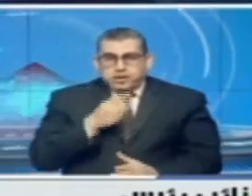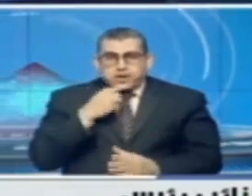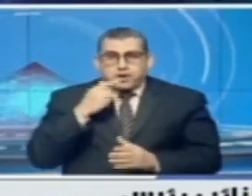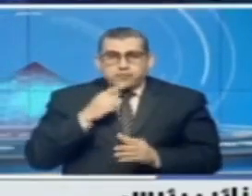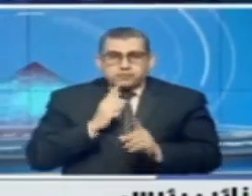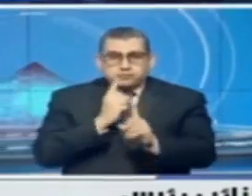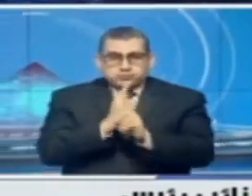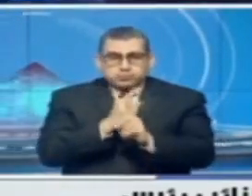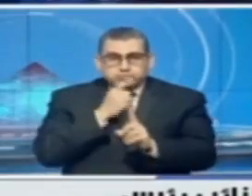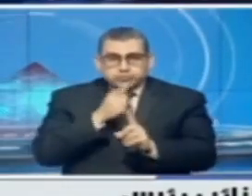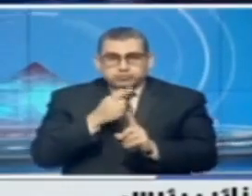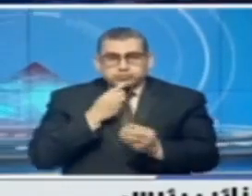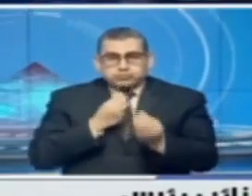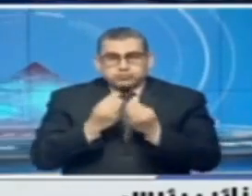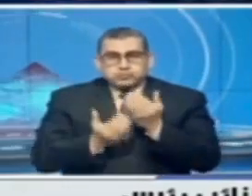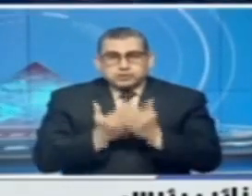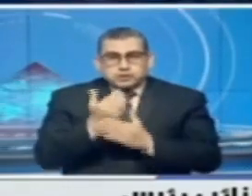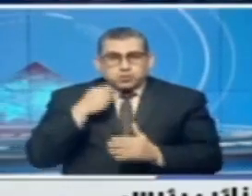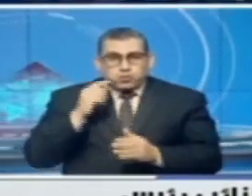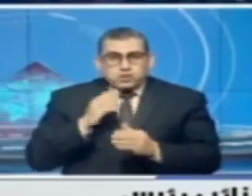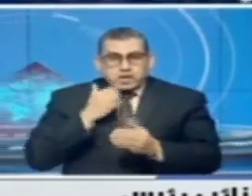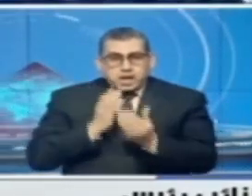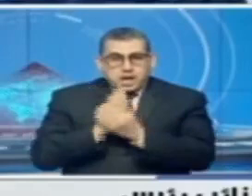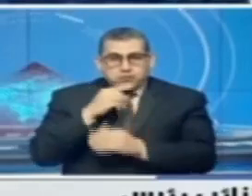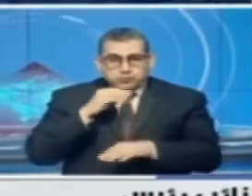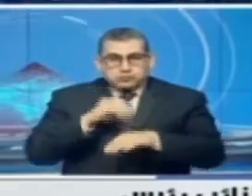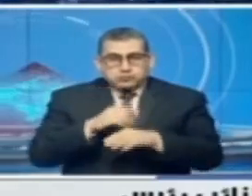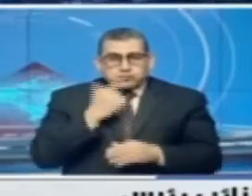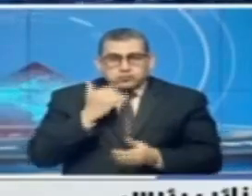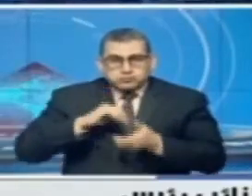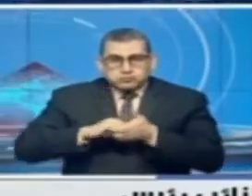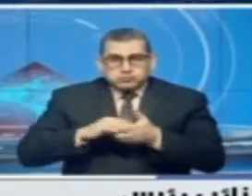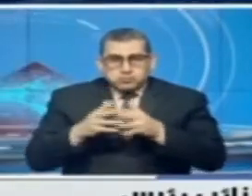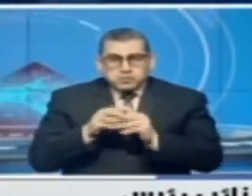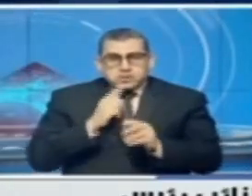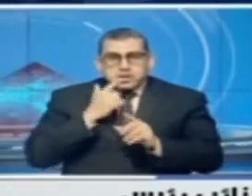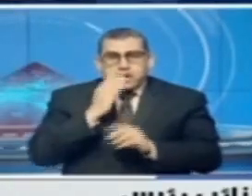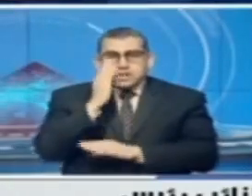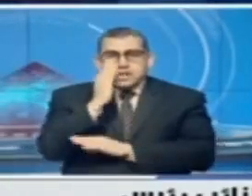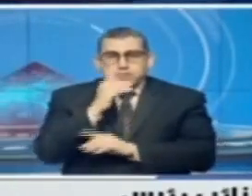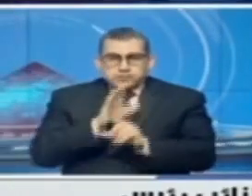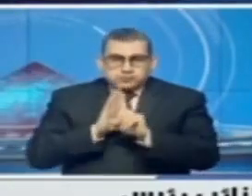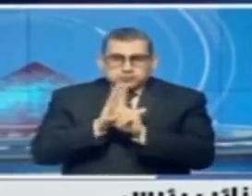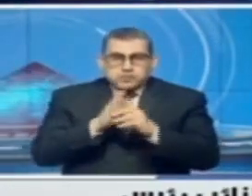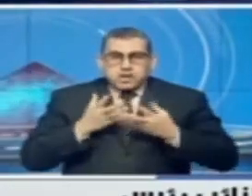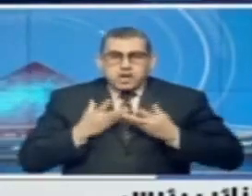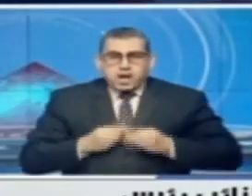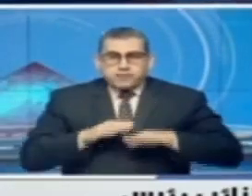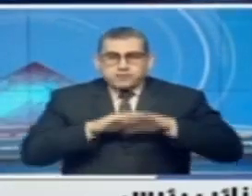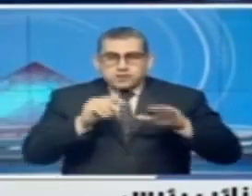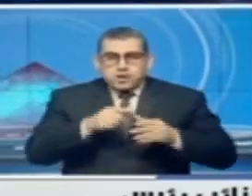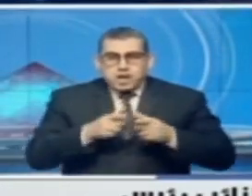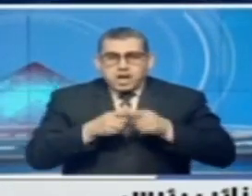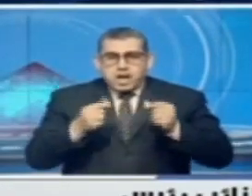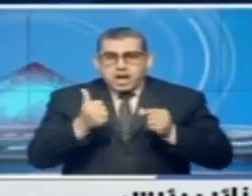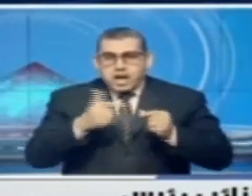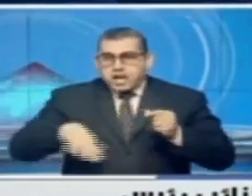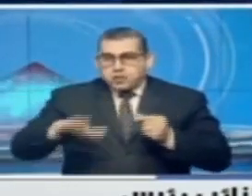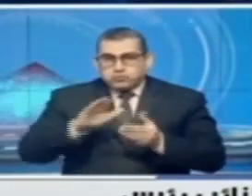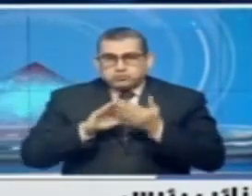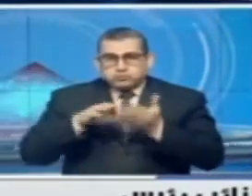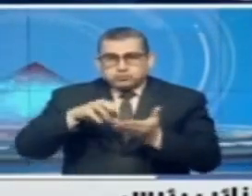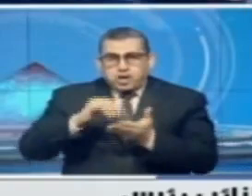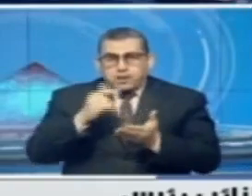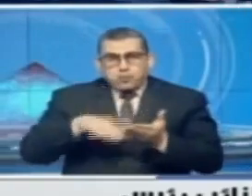سعيد. وخلال اللقاء جدد وزير الخارجية التأكيد على موقف مصر الثابت من دعم أمن واستقرار دول الخليج